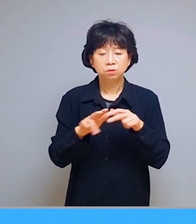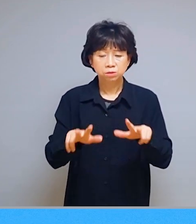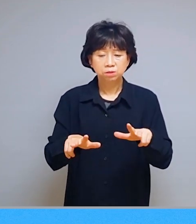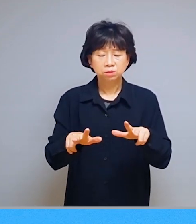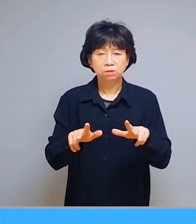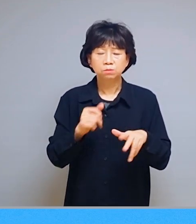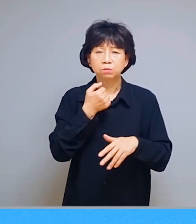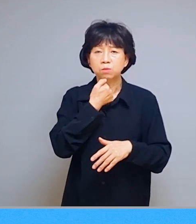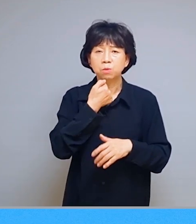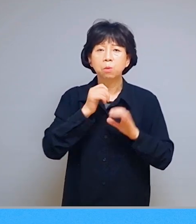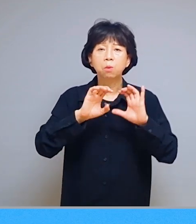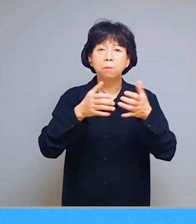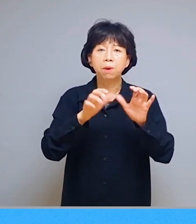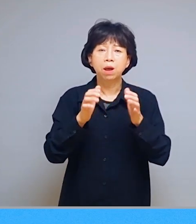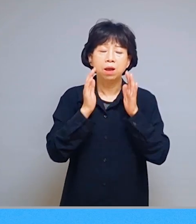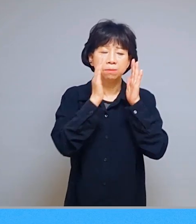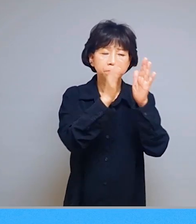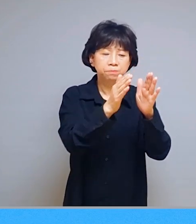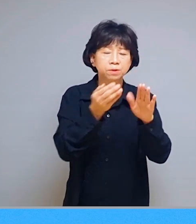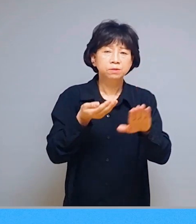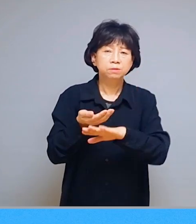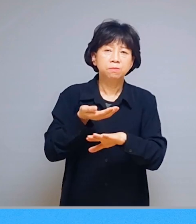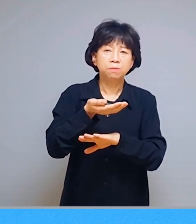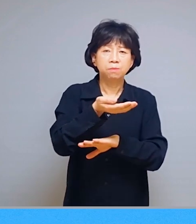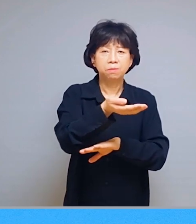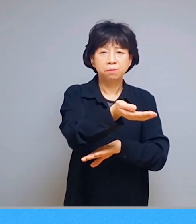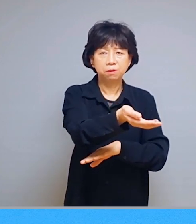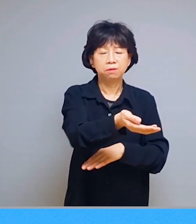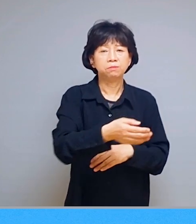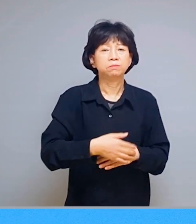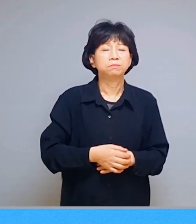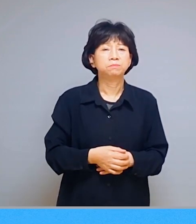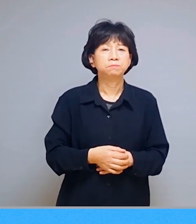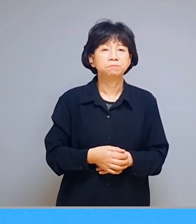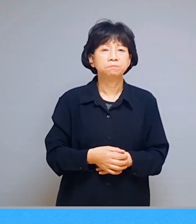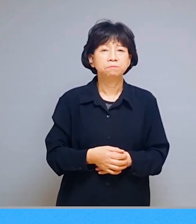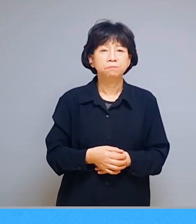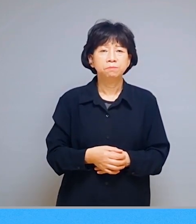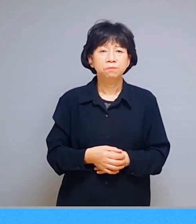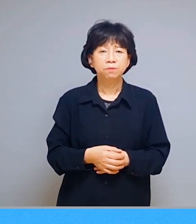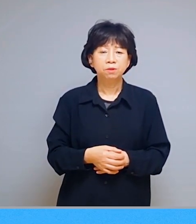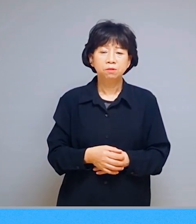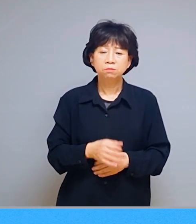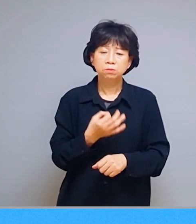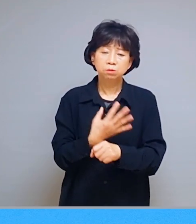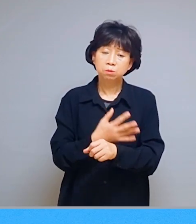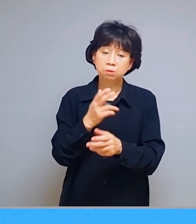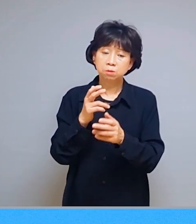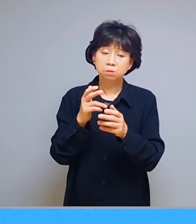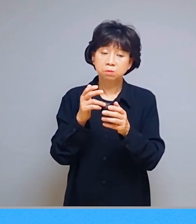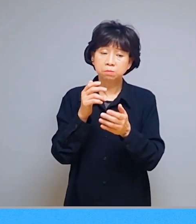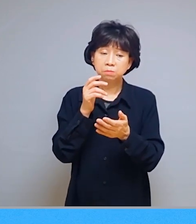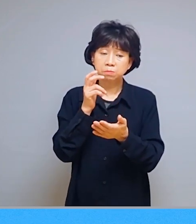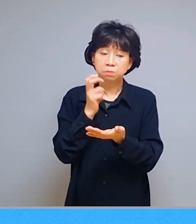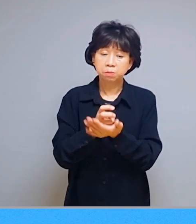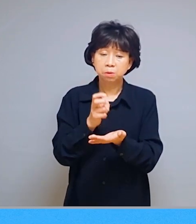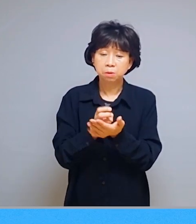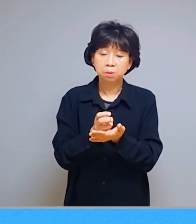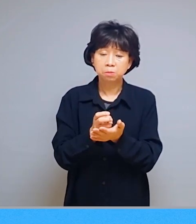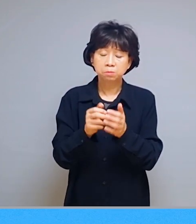가는 배에 올라타게 되는 거죠. 그런데 이게 단순한 어떤 법적 절차에